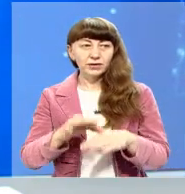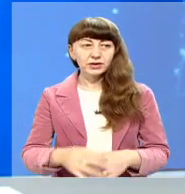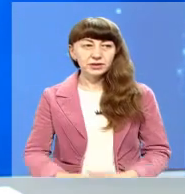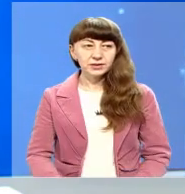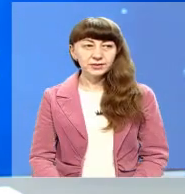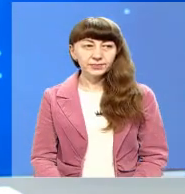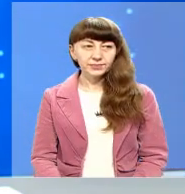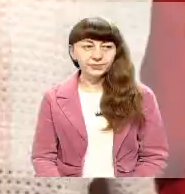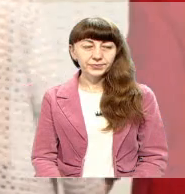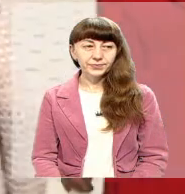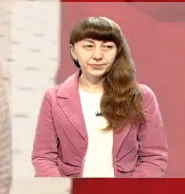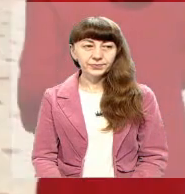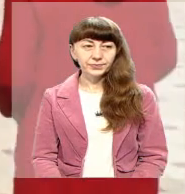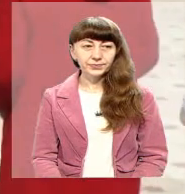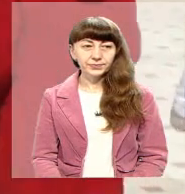жүзеге асты.